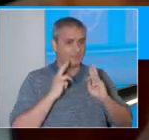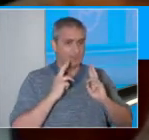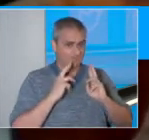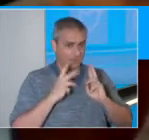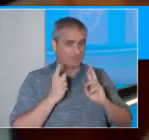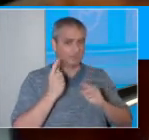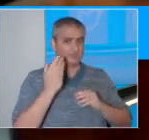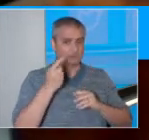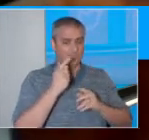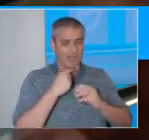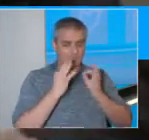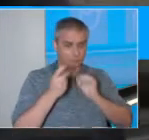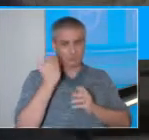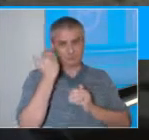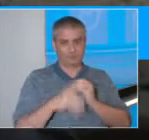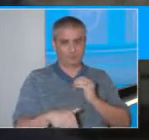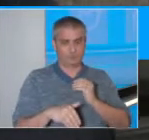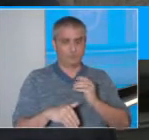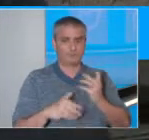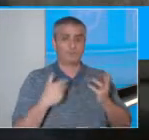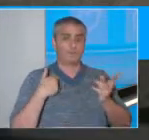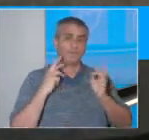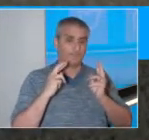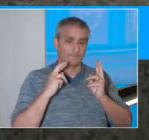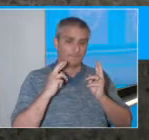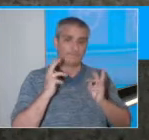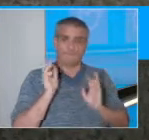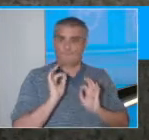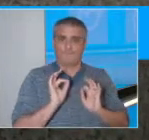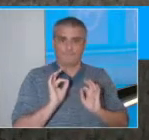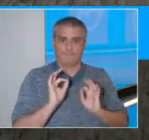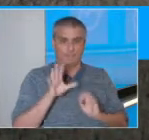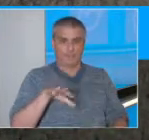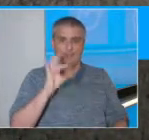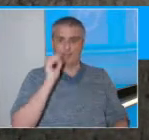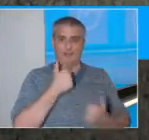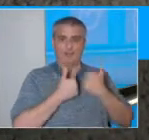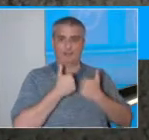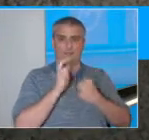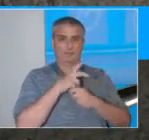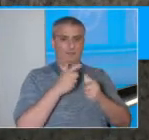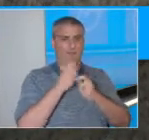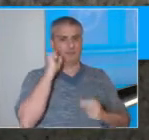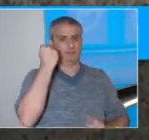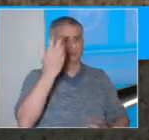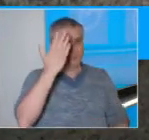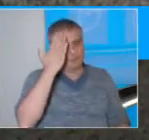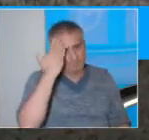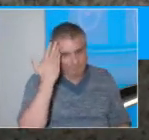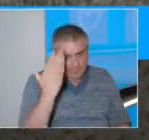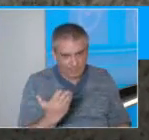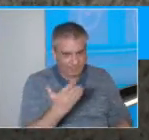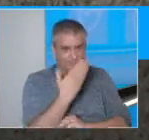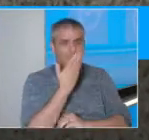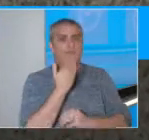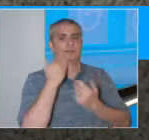עוד סיום לפרשה הזו, ואני כן מברכת אותה על זה שהיא באמת בחרה להתמודד במפלגה ציונית, מכירה